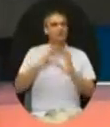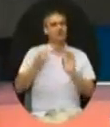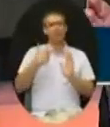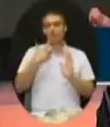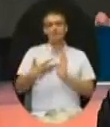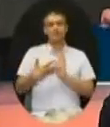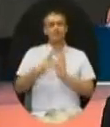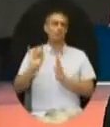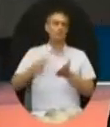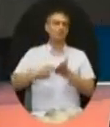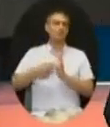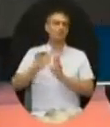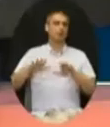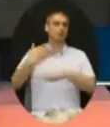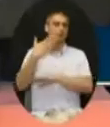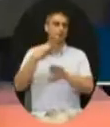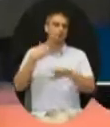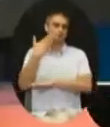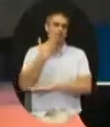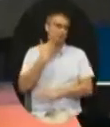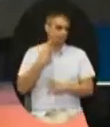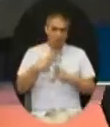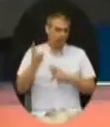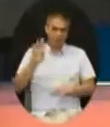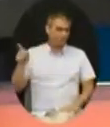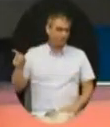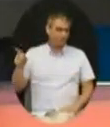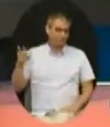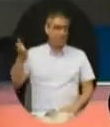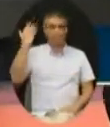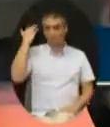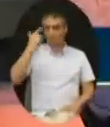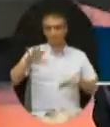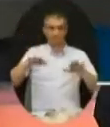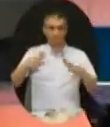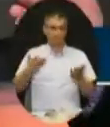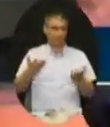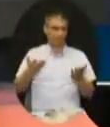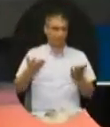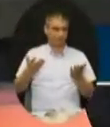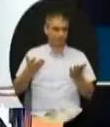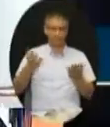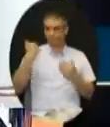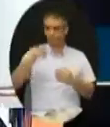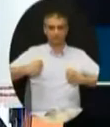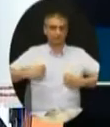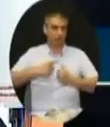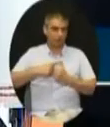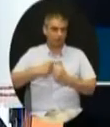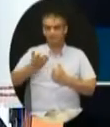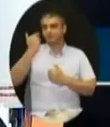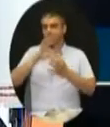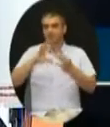על מדיניותה של ישראל, ולאו דווקא רק של נתניהו, גם כשהייתה... גם שהיה שרון,